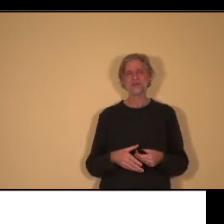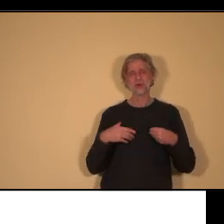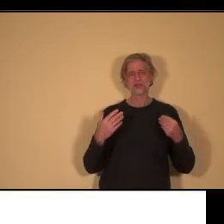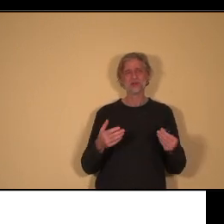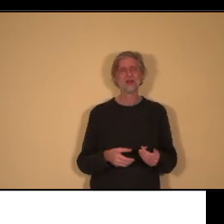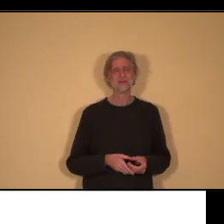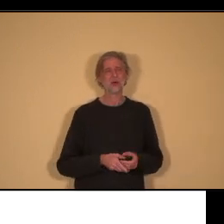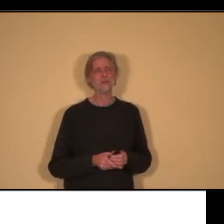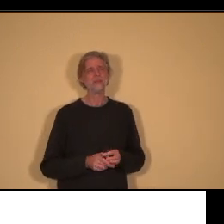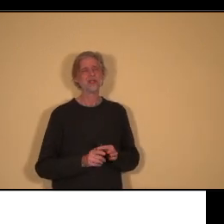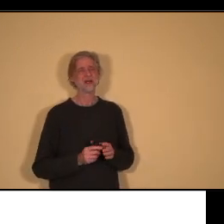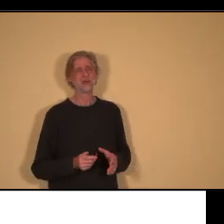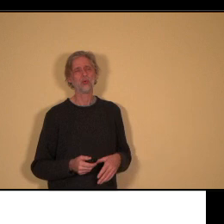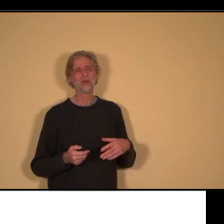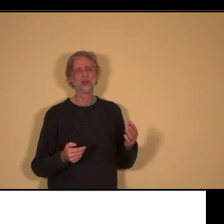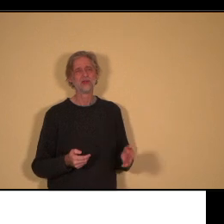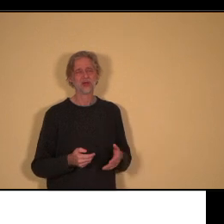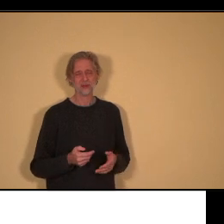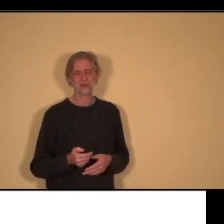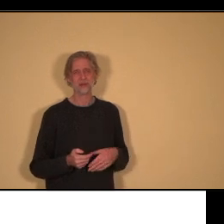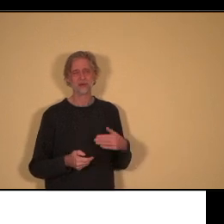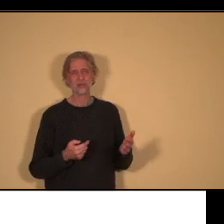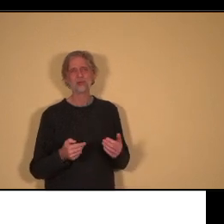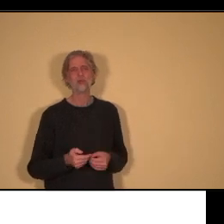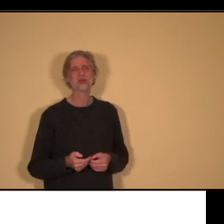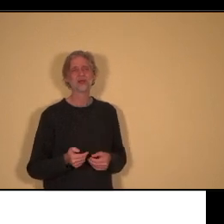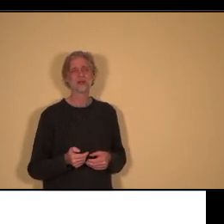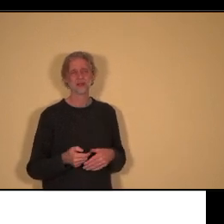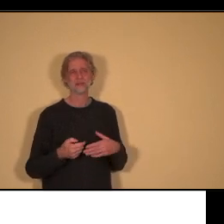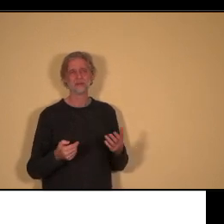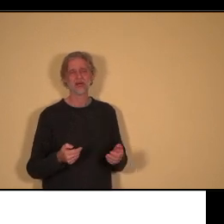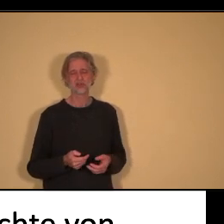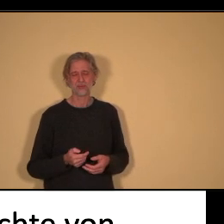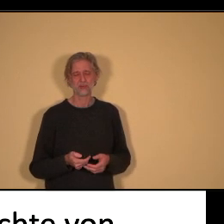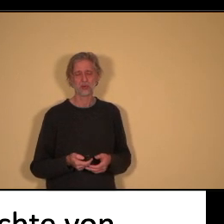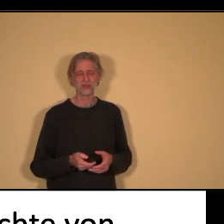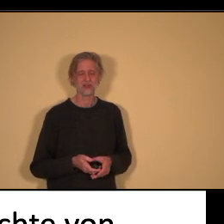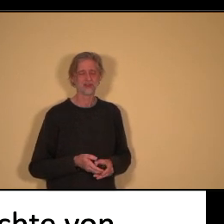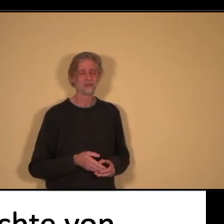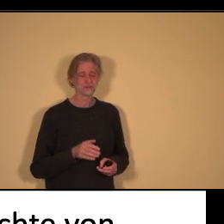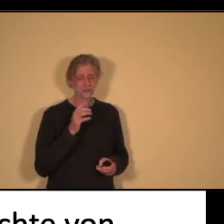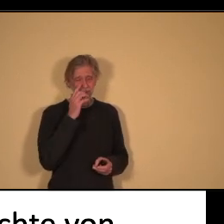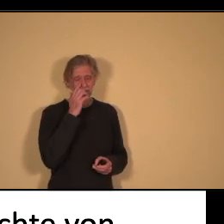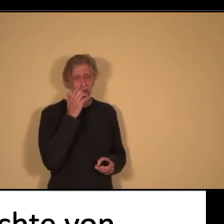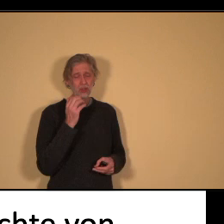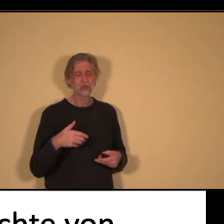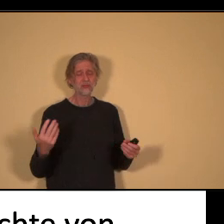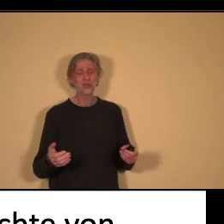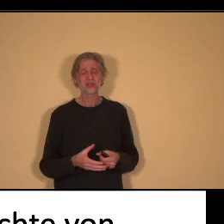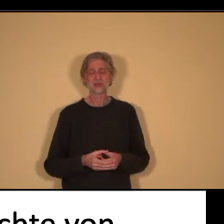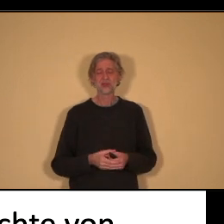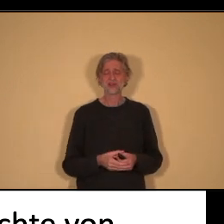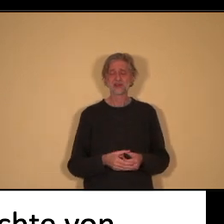mal einzuordnen, warum Methanol so ein verflucht guter Brennstoff im Grunde ist. Und